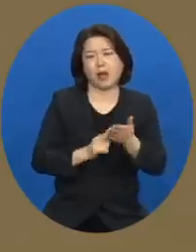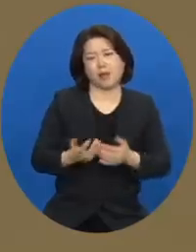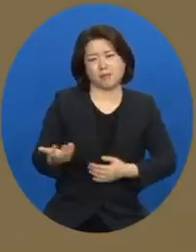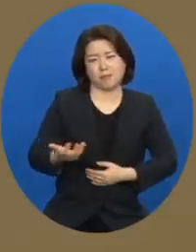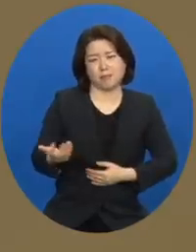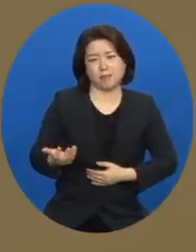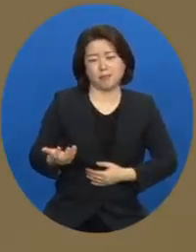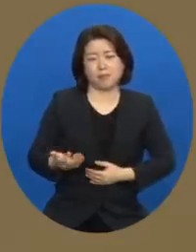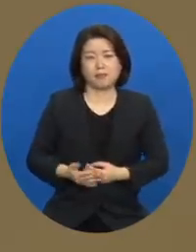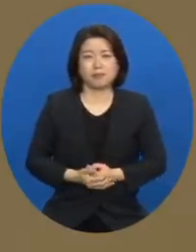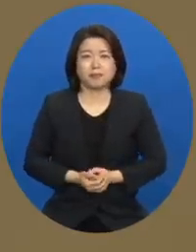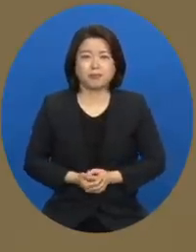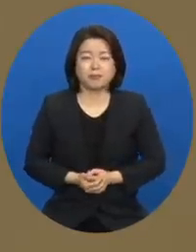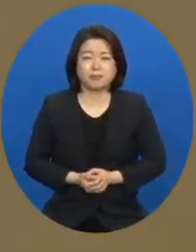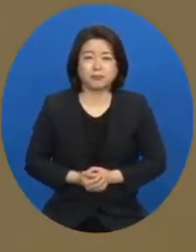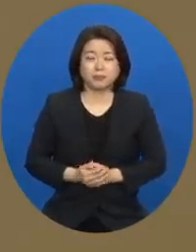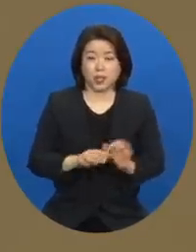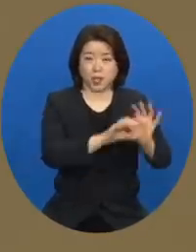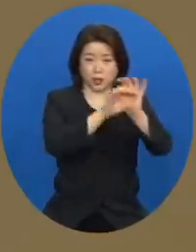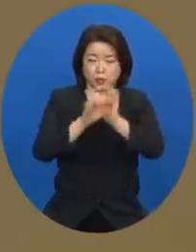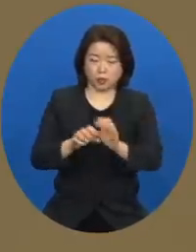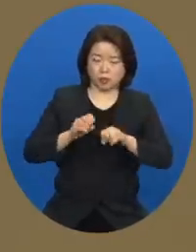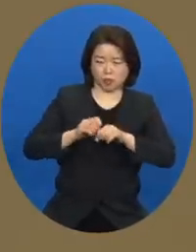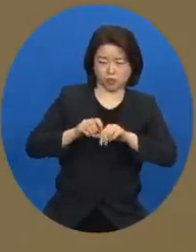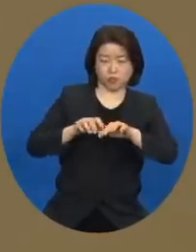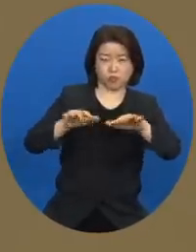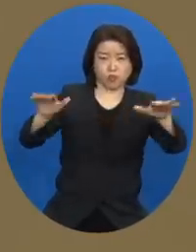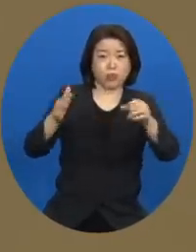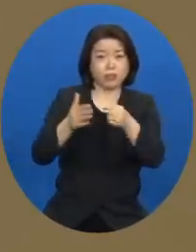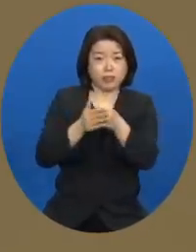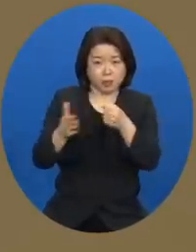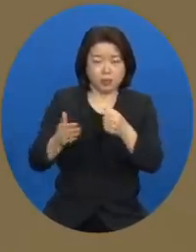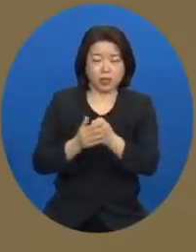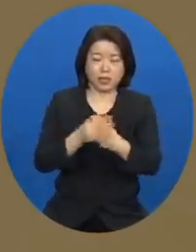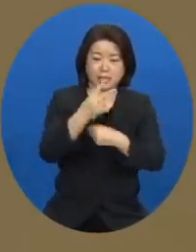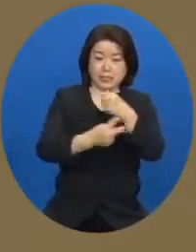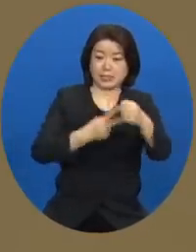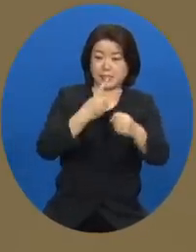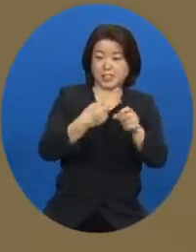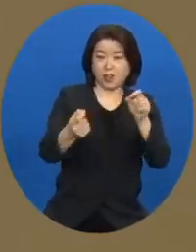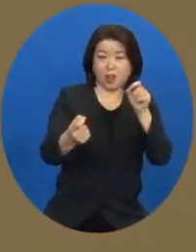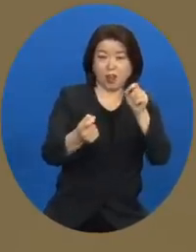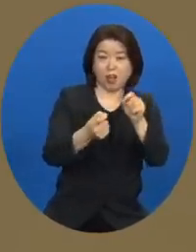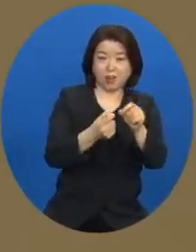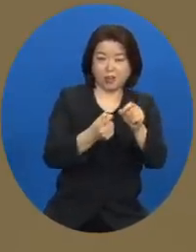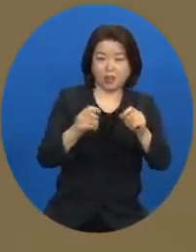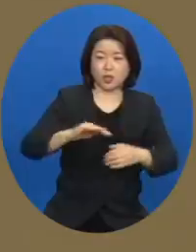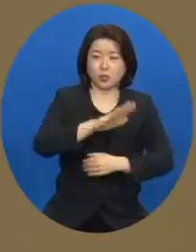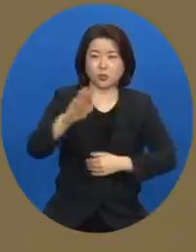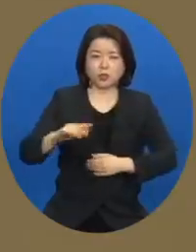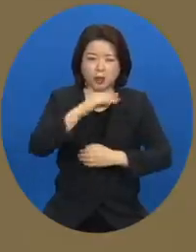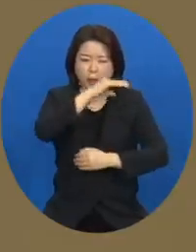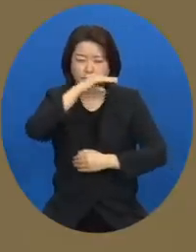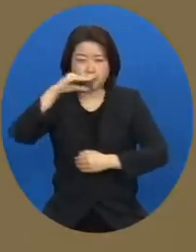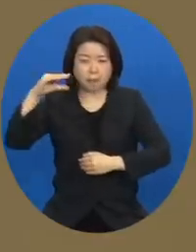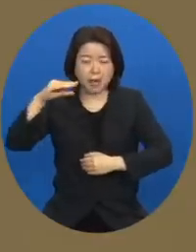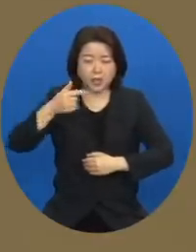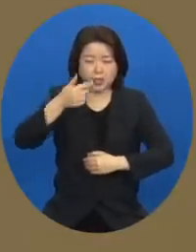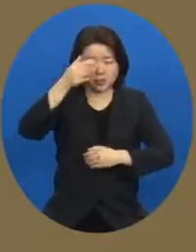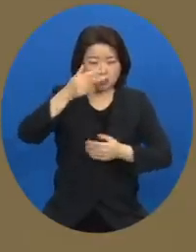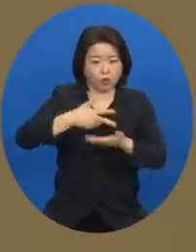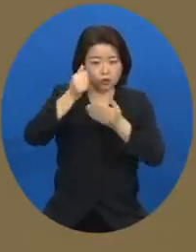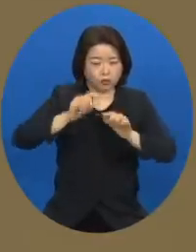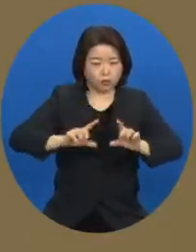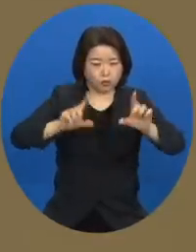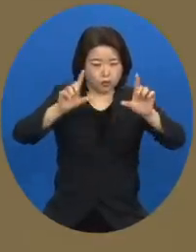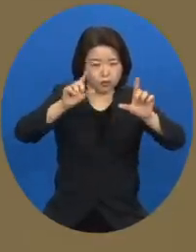일입니다. 코로나19 확산으로 인해서 한 2년 가까이 우리가 정상적인 주일 예배를